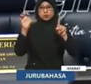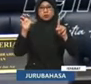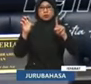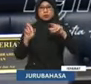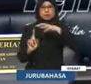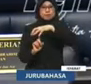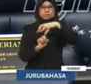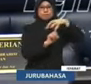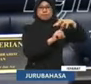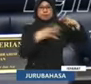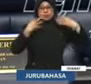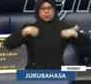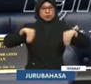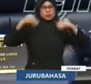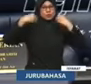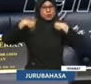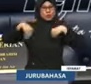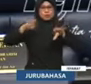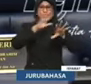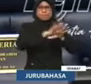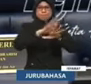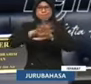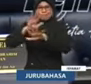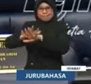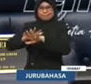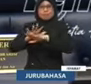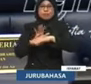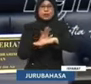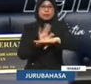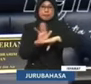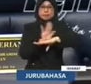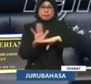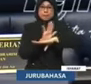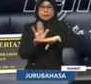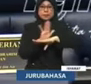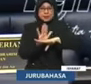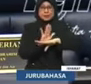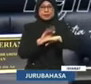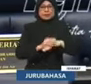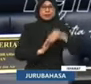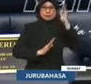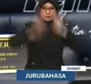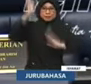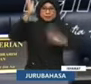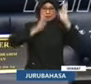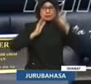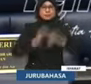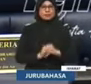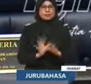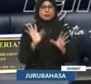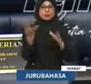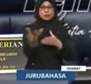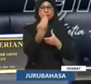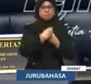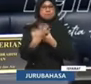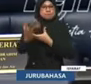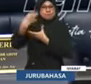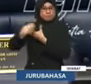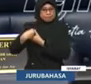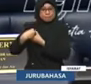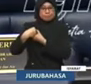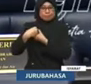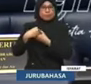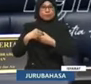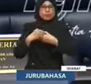pameran dan gerai jualan bakal dipenuhi dengan penglibatan pemain industri dan usaha tempatan melalui pengobatan semua pihak